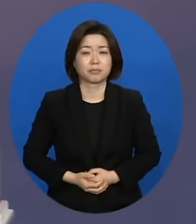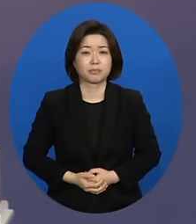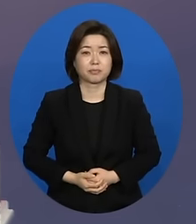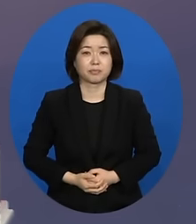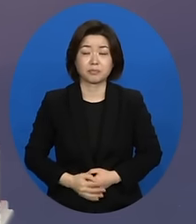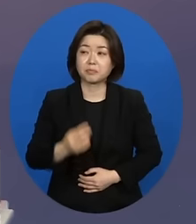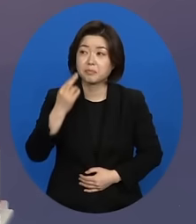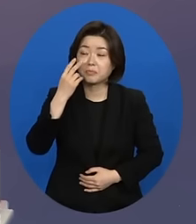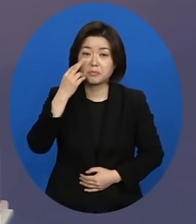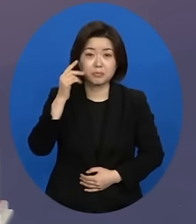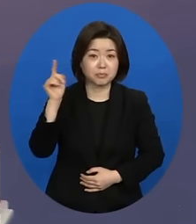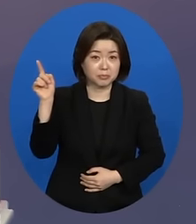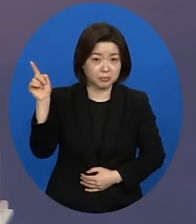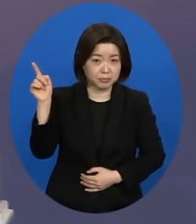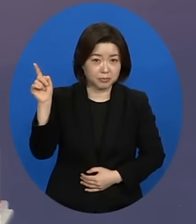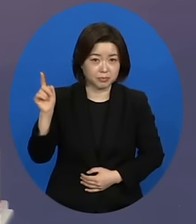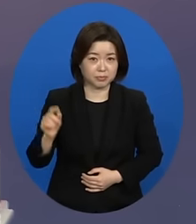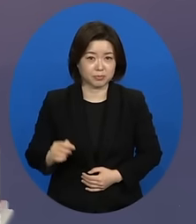미국에